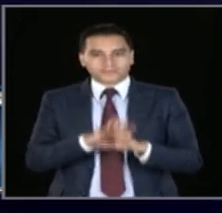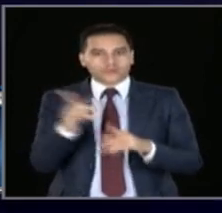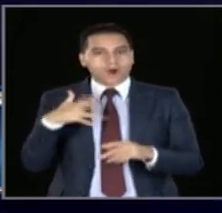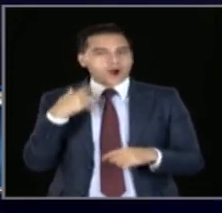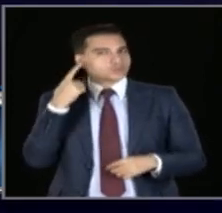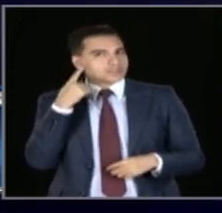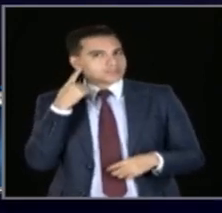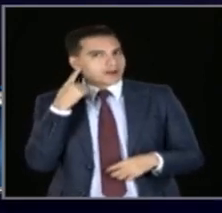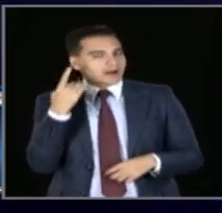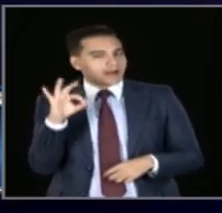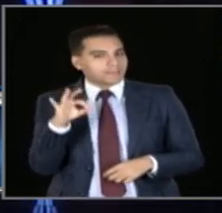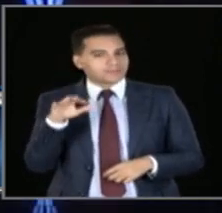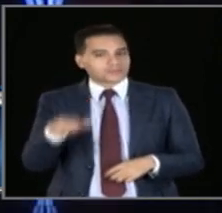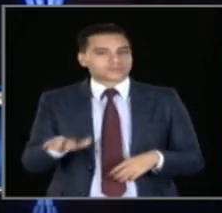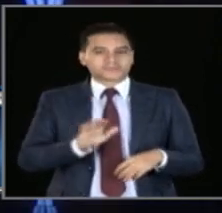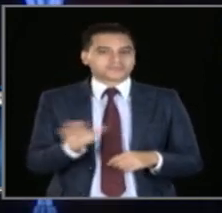الاول المعلومات